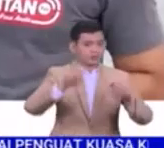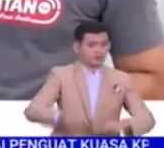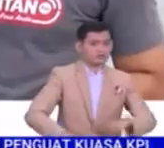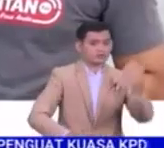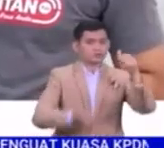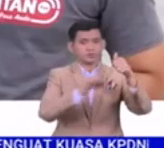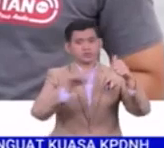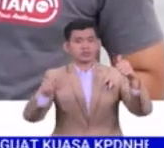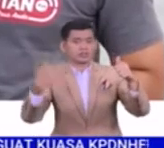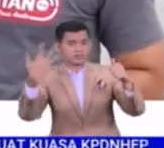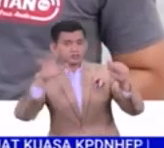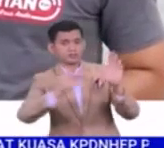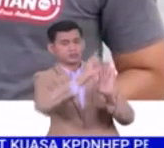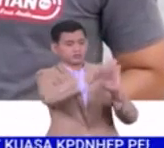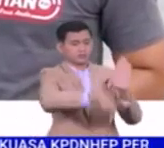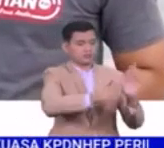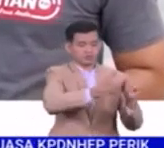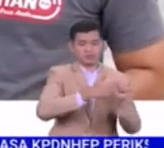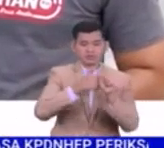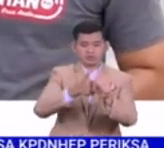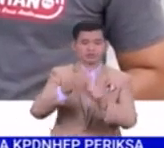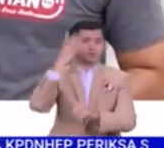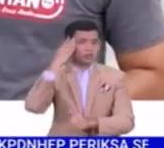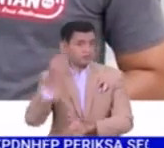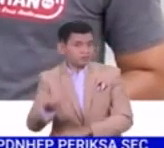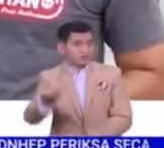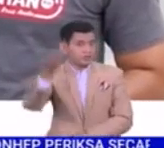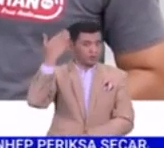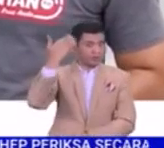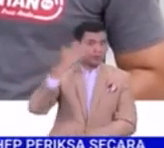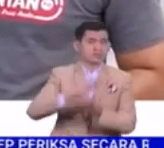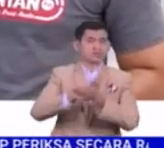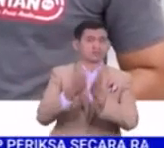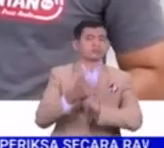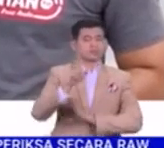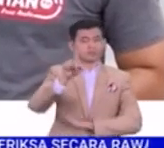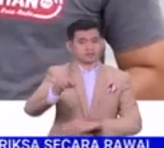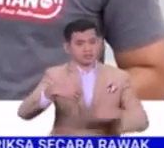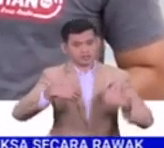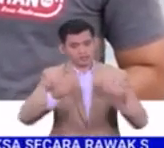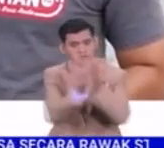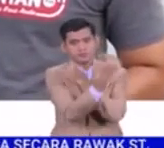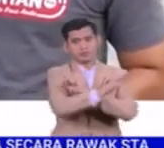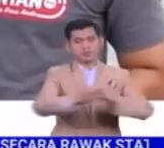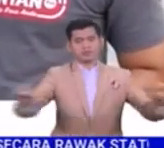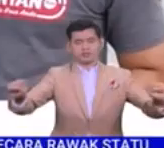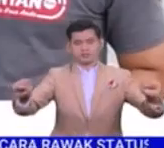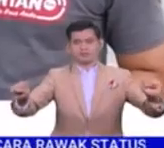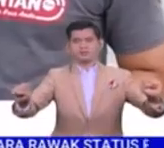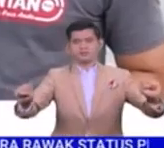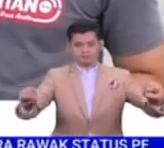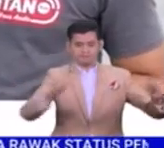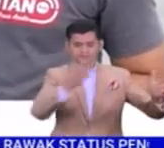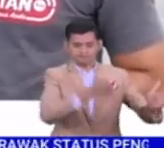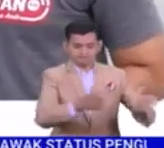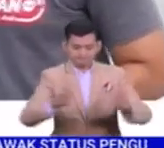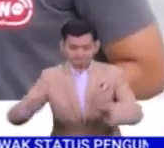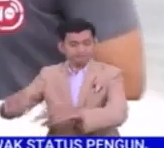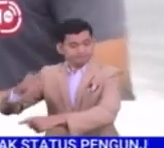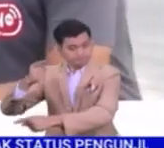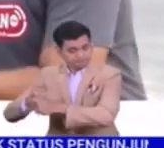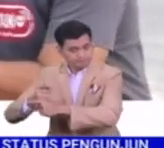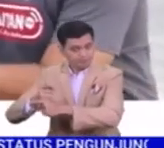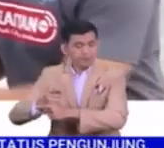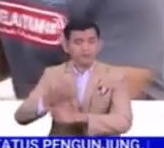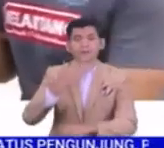ke 15 jam mengikut pengalaman-pengalaman yang lepas lah. Jadi dia orang kena ada kata persiapan yang agak rapi jugalah. Okey,